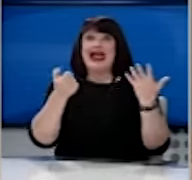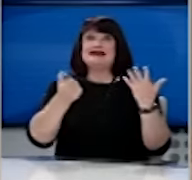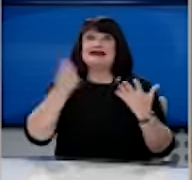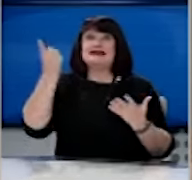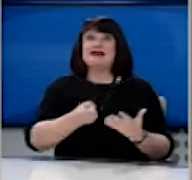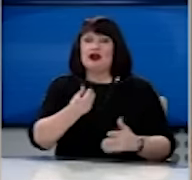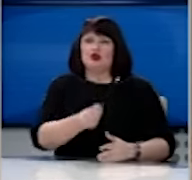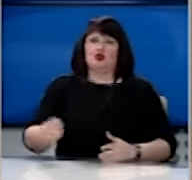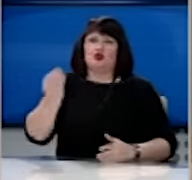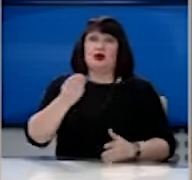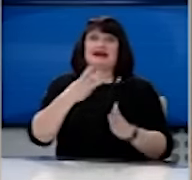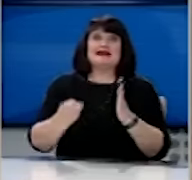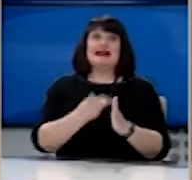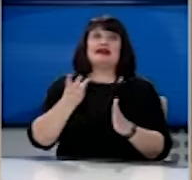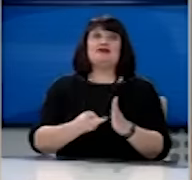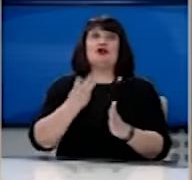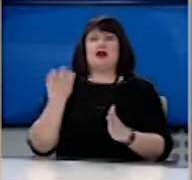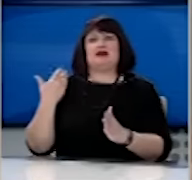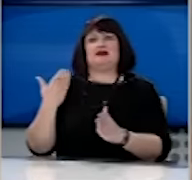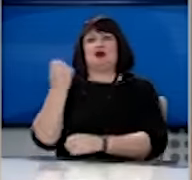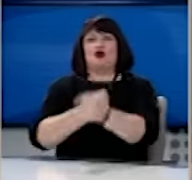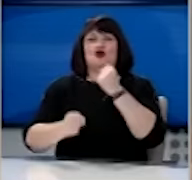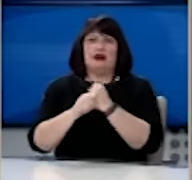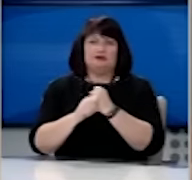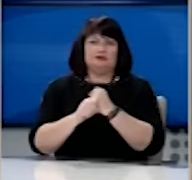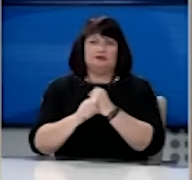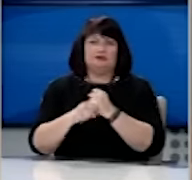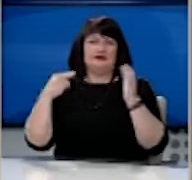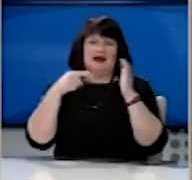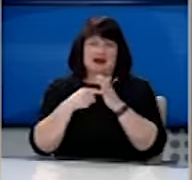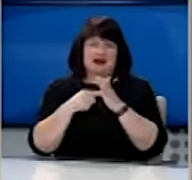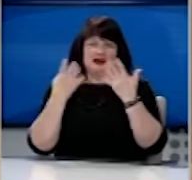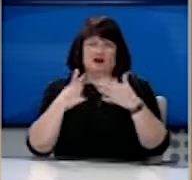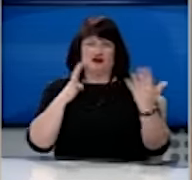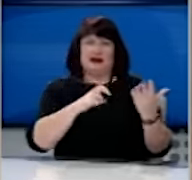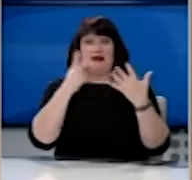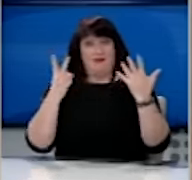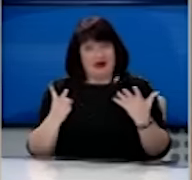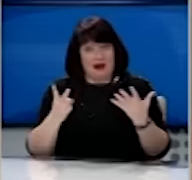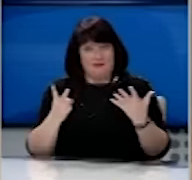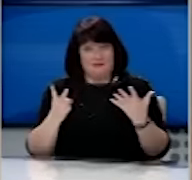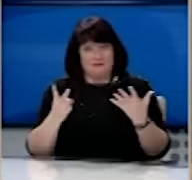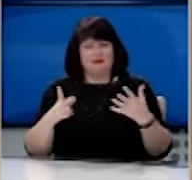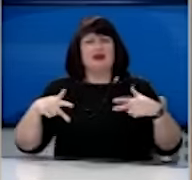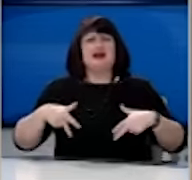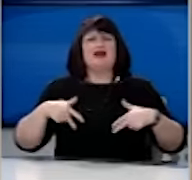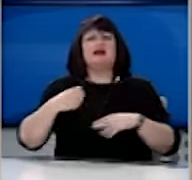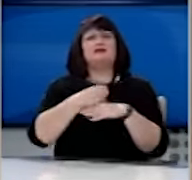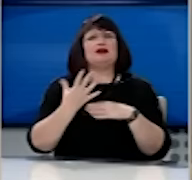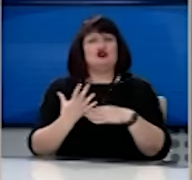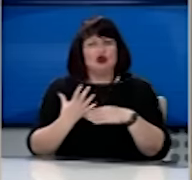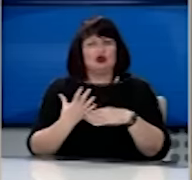60% 3 φορές τα τελευταία χρόνια. Το 1997, επί κυβέρνησης ΠΑΣΟΚ,